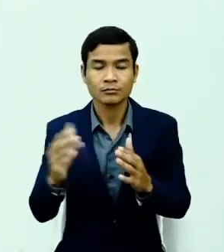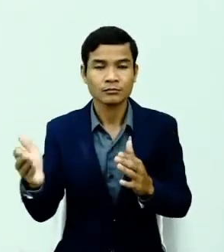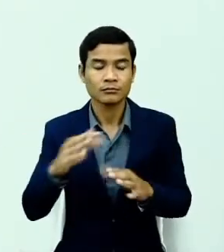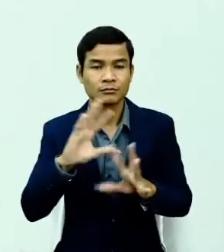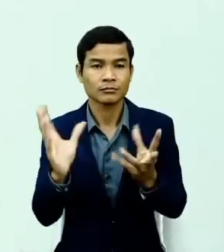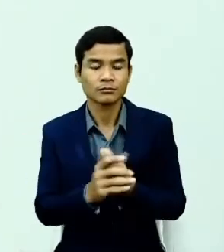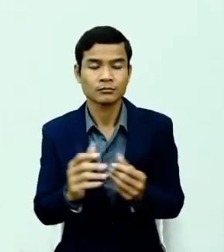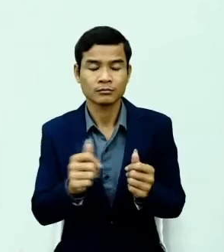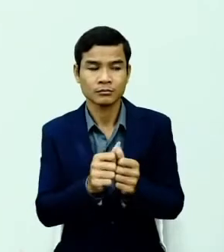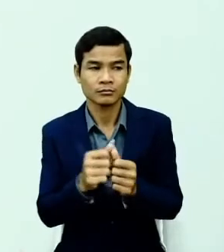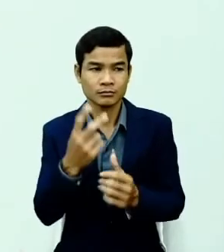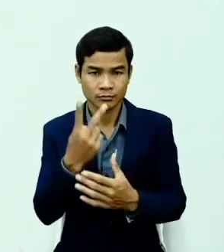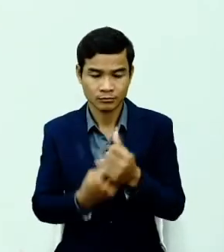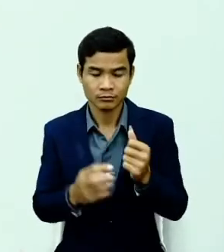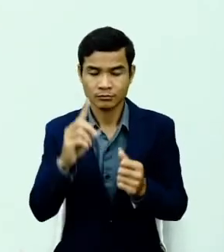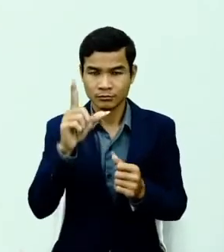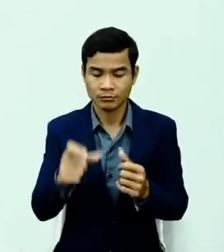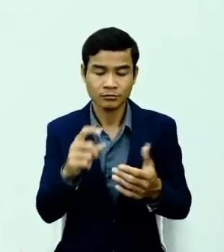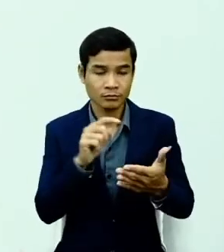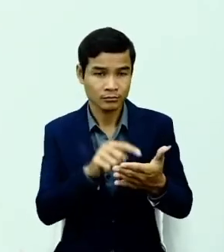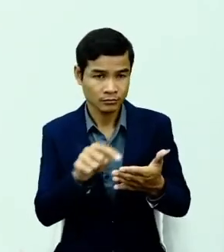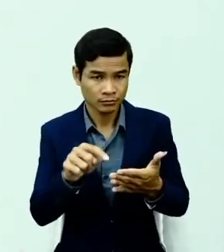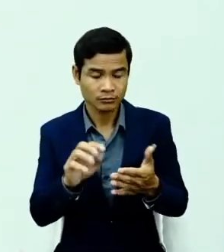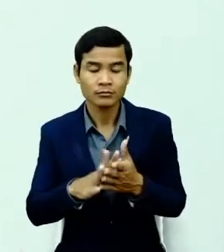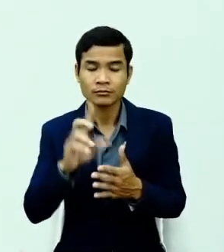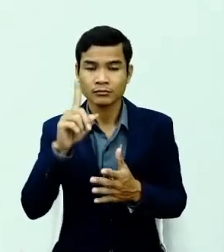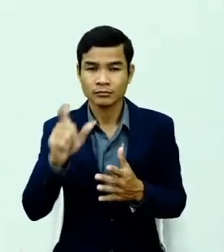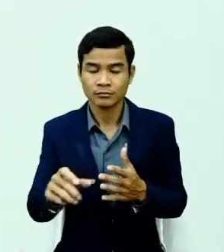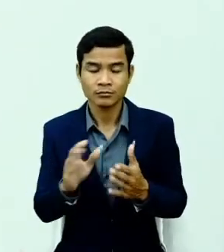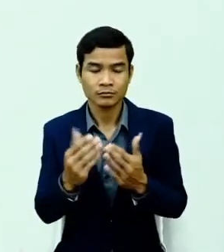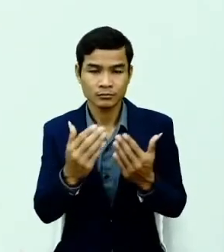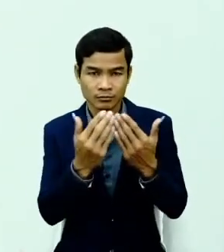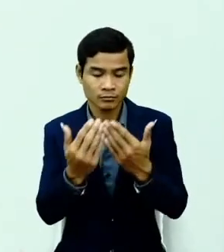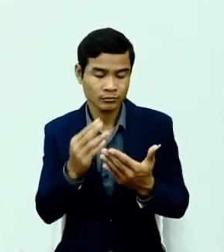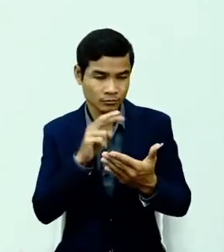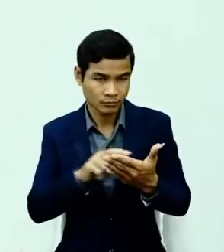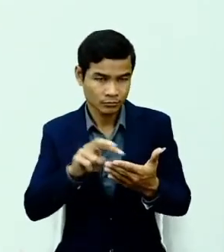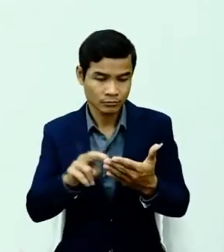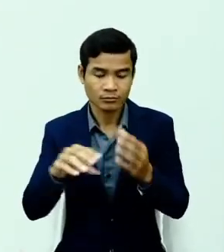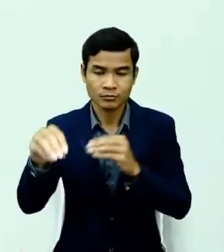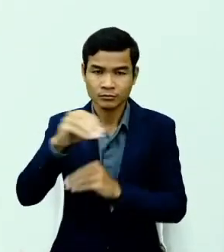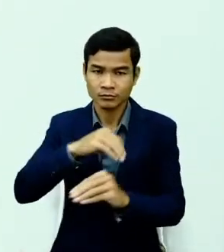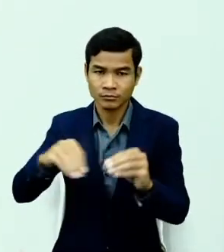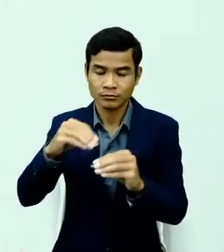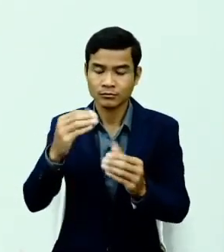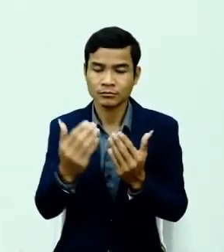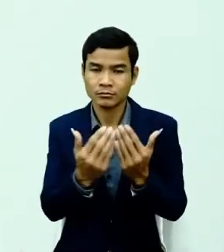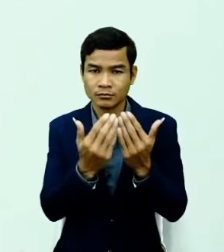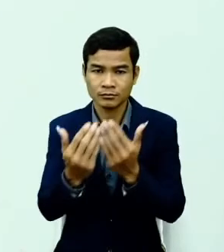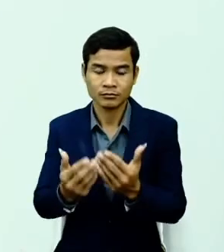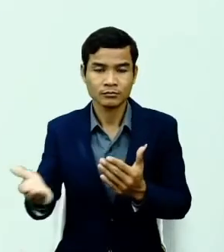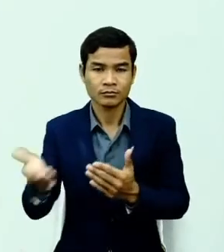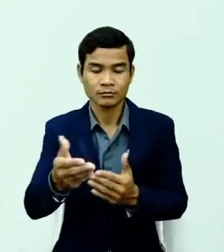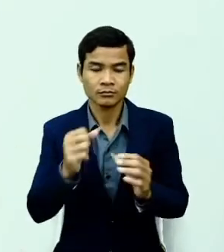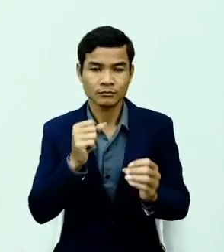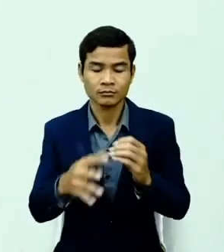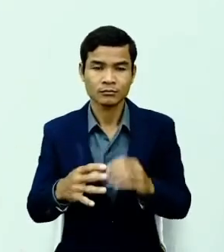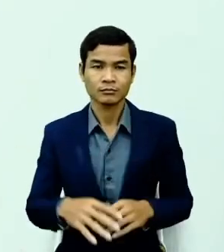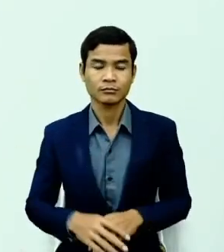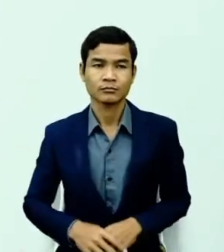ស់គ្នាជាដៃគូដែលម្នាក់ជាអ្នកចង្អុលម្នាក់ទៀតជាអ្នកអានហើយយើងនឹងបដូរវិញគ្នាអានម្ដងម្នាក់ចាចាប់ផ្ដើមអាន